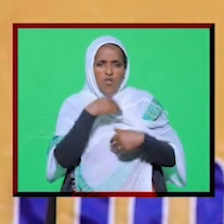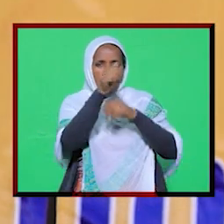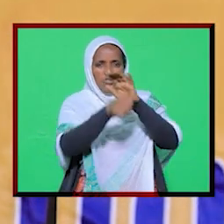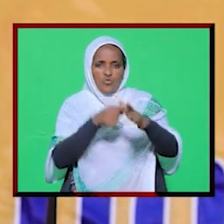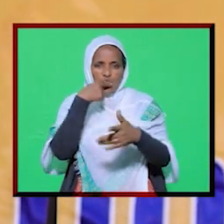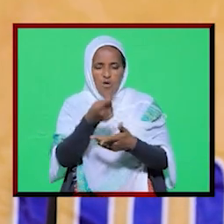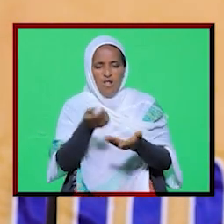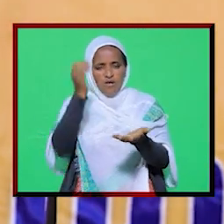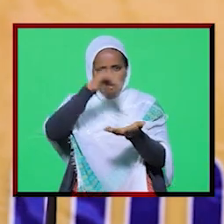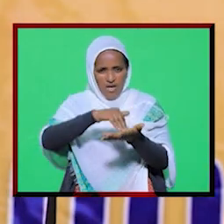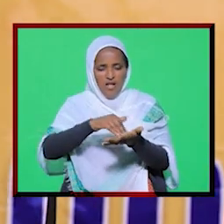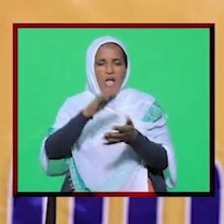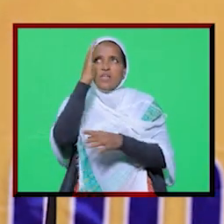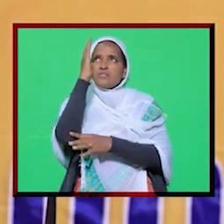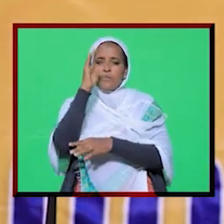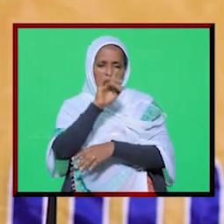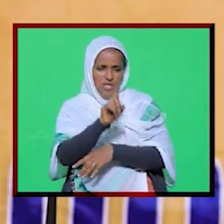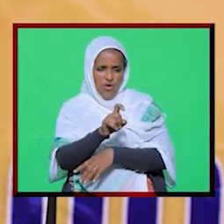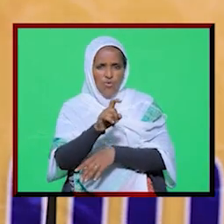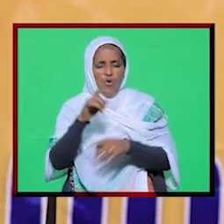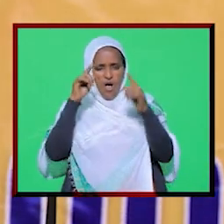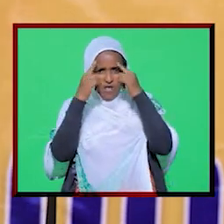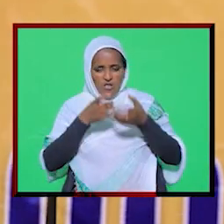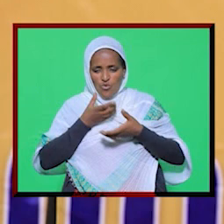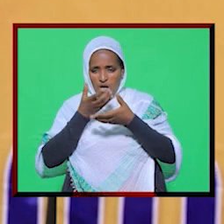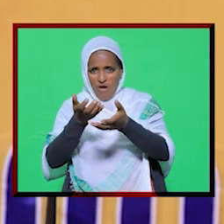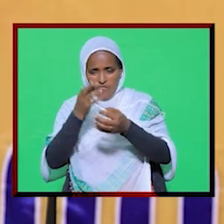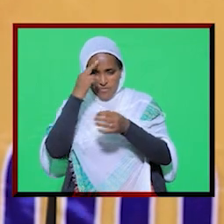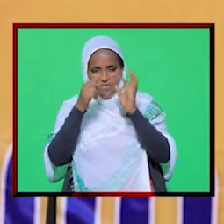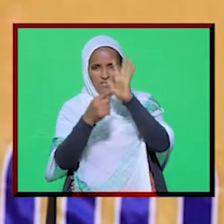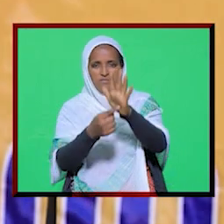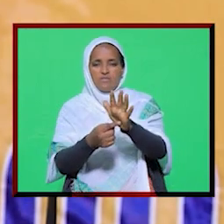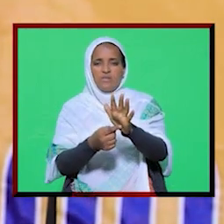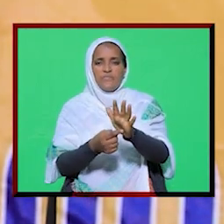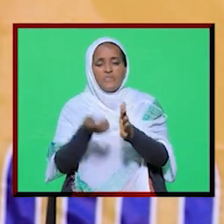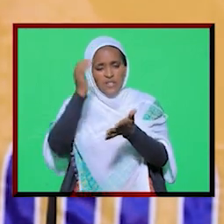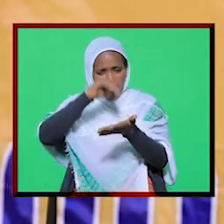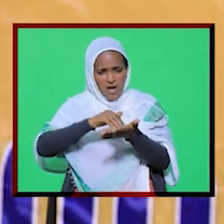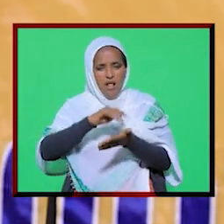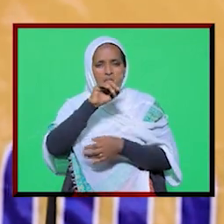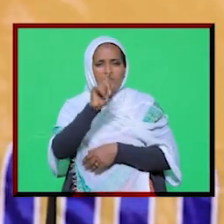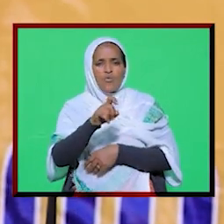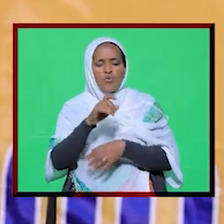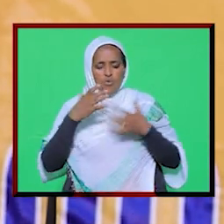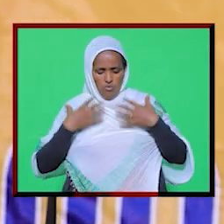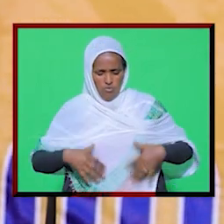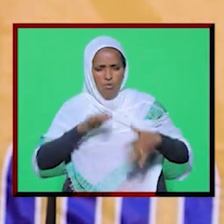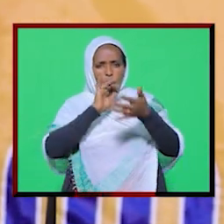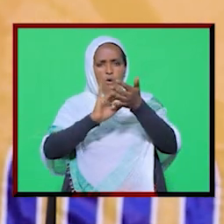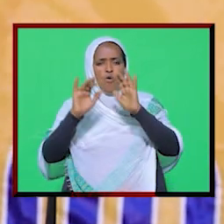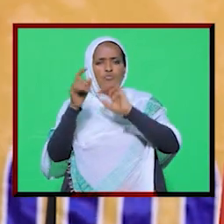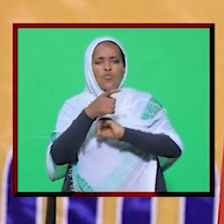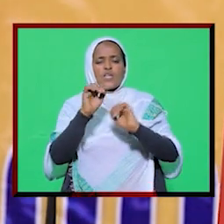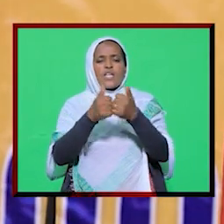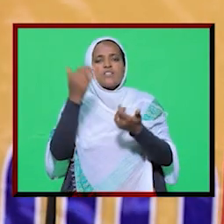አለ። ደግሞ ጠየቀው እግዚአብሔር ኃጢአቱን እንዲናዘዝ እንደሚፈልግ ሲያሳየን ድጋሚ ጠየቀው። ራቁትህን